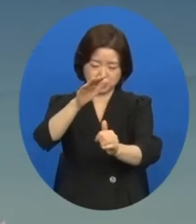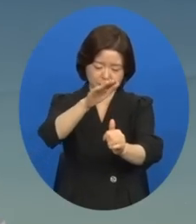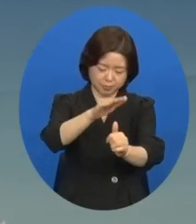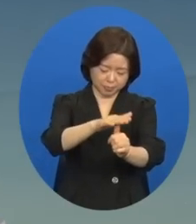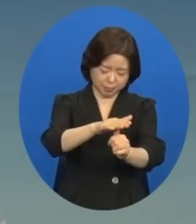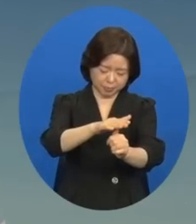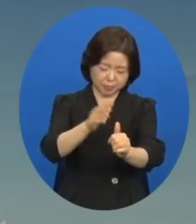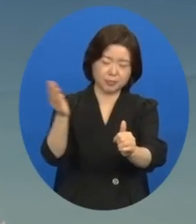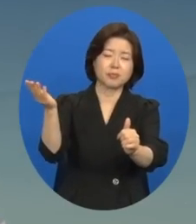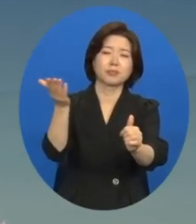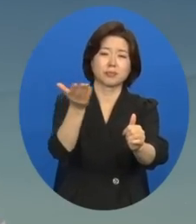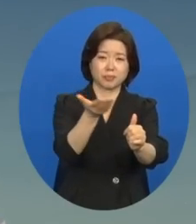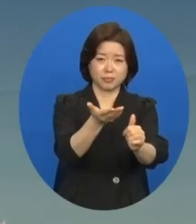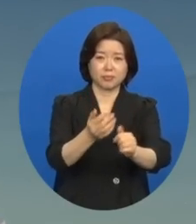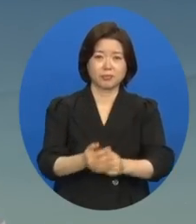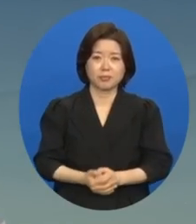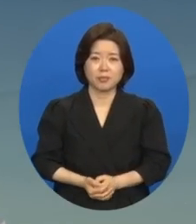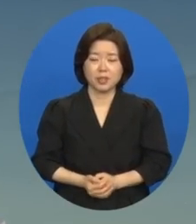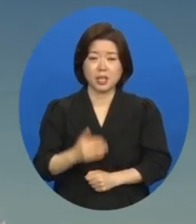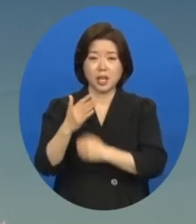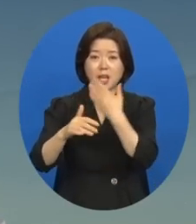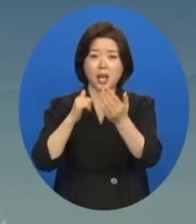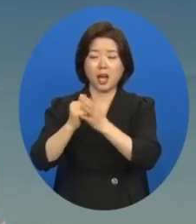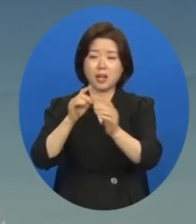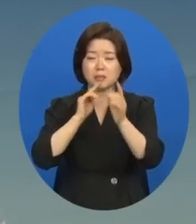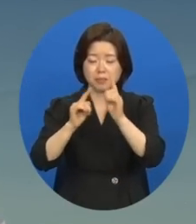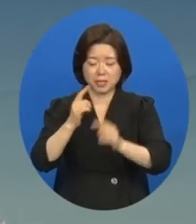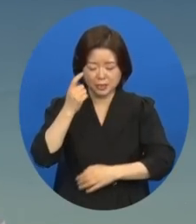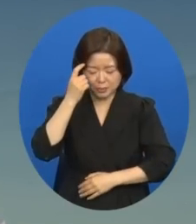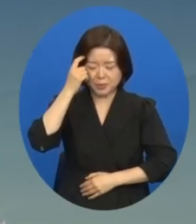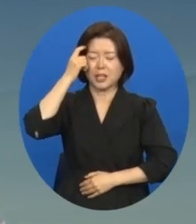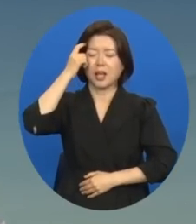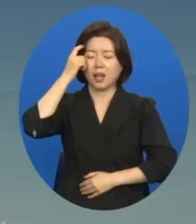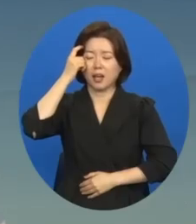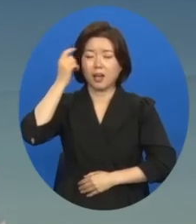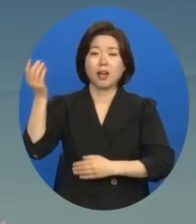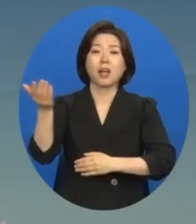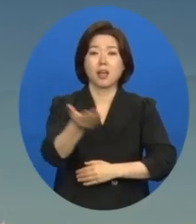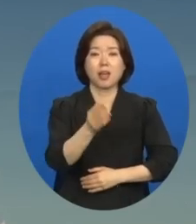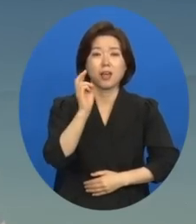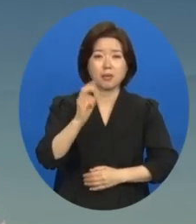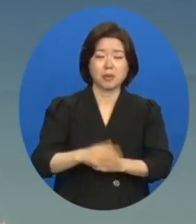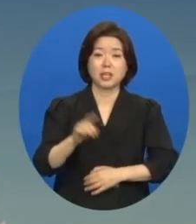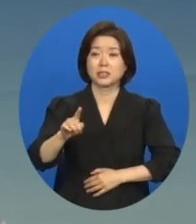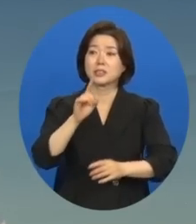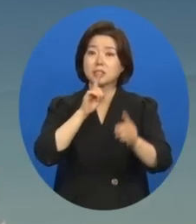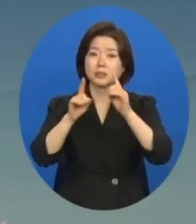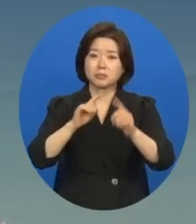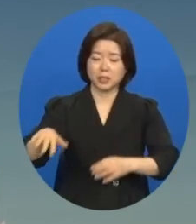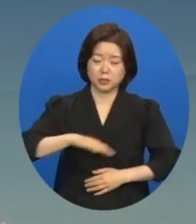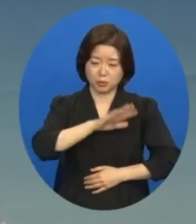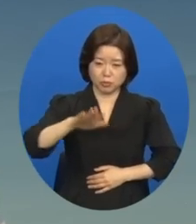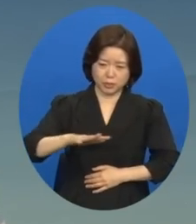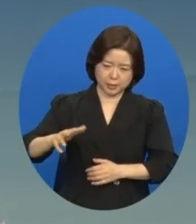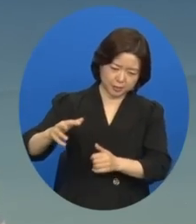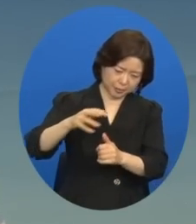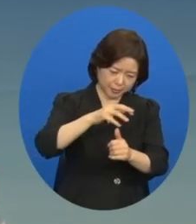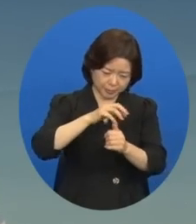거예요. 하나님의 말씀을 생각나게 해 주실 거예요. 그 말씀에 우리를 묶어 주실